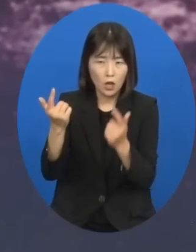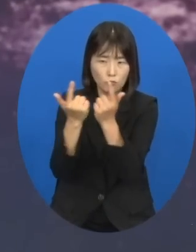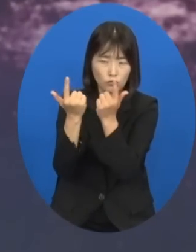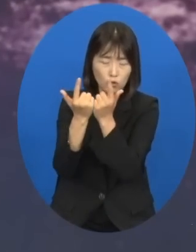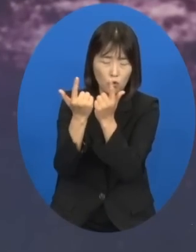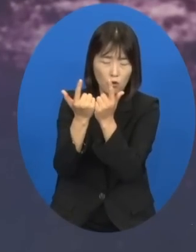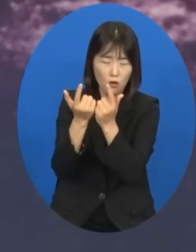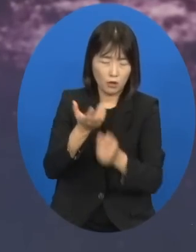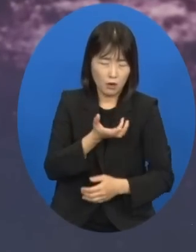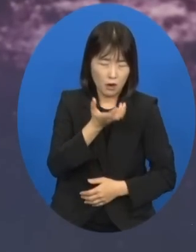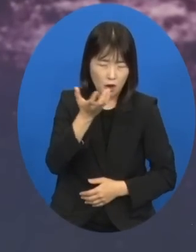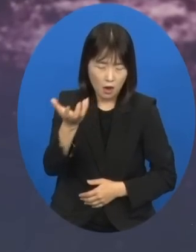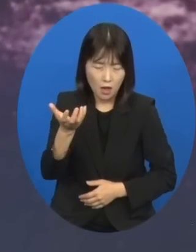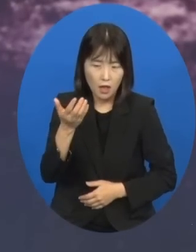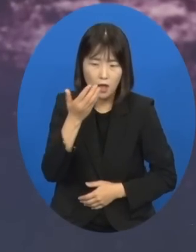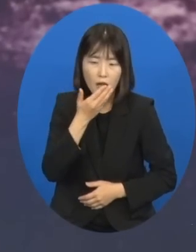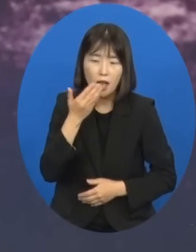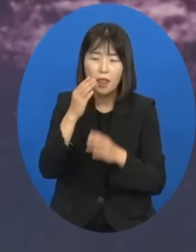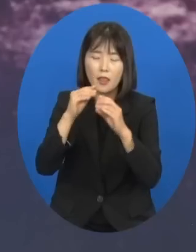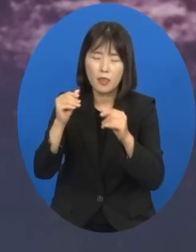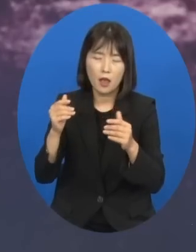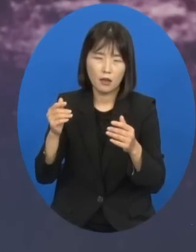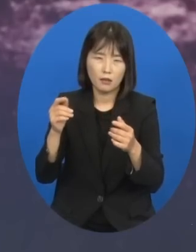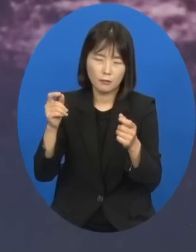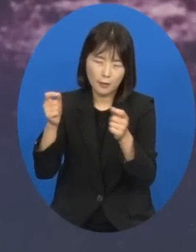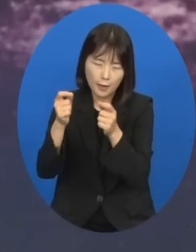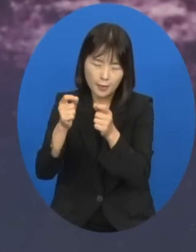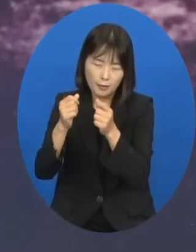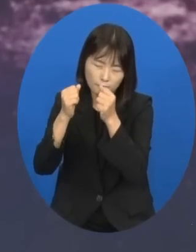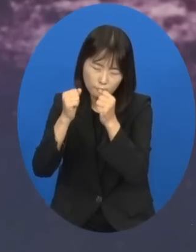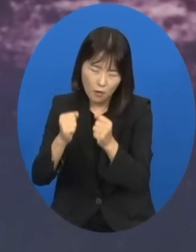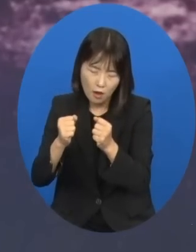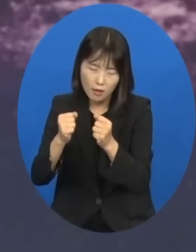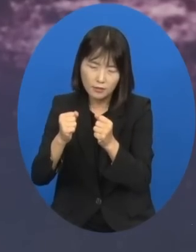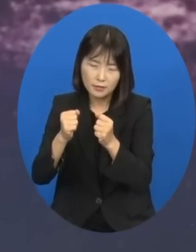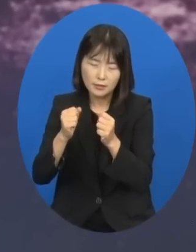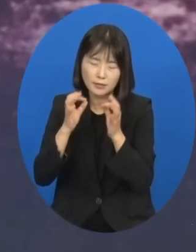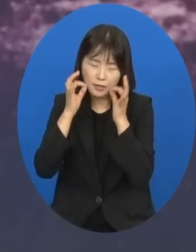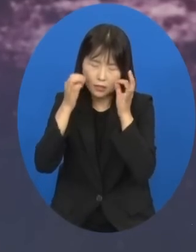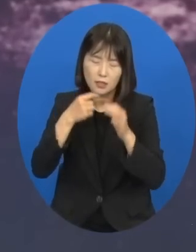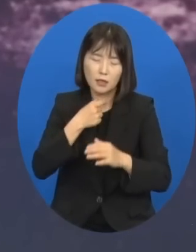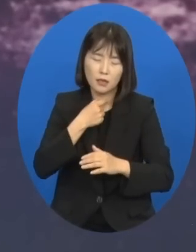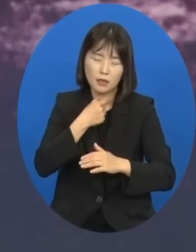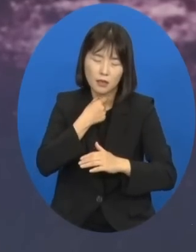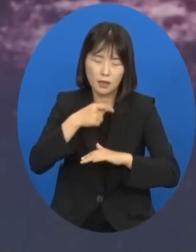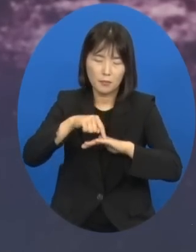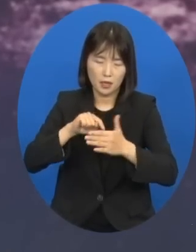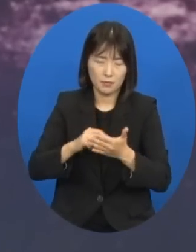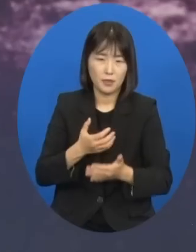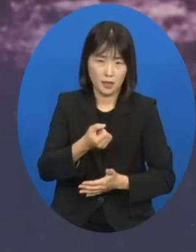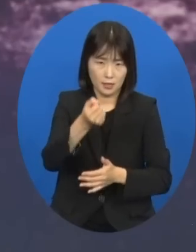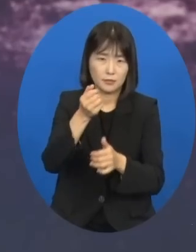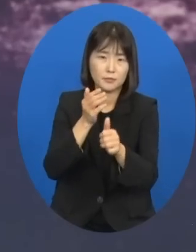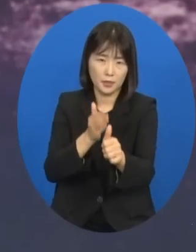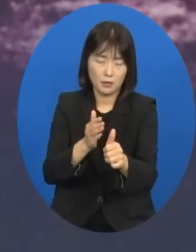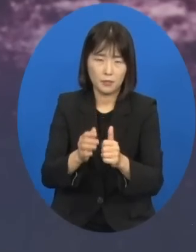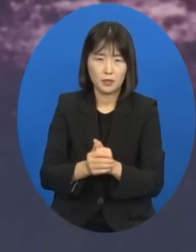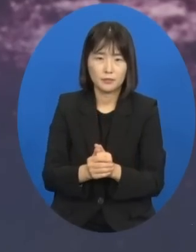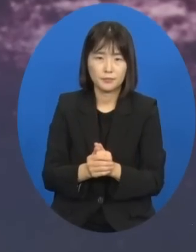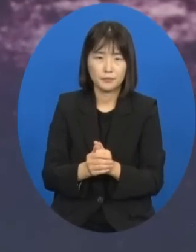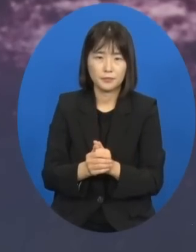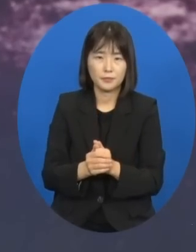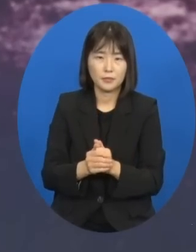땅에 머물려고 나아갔던 그의 그 간절한 마음을 여러분 보시길 바랍니다. 그 부엘세바는 아버지